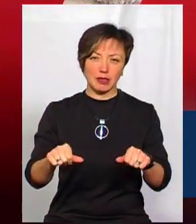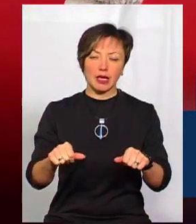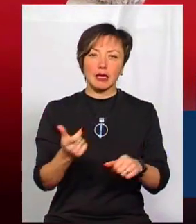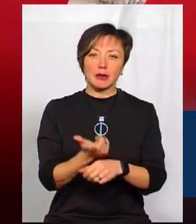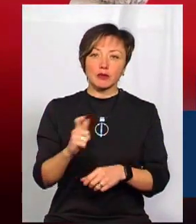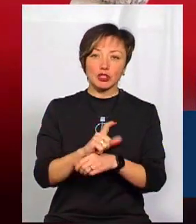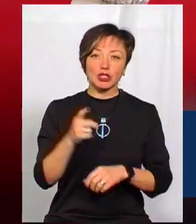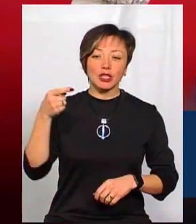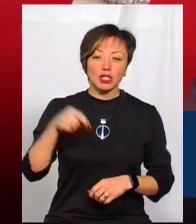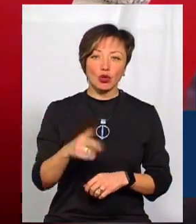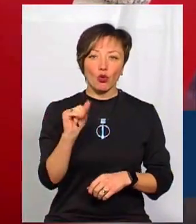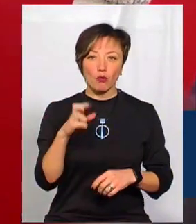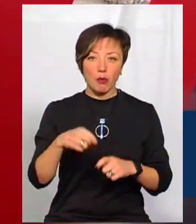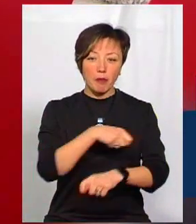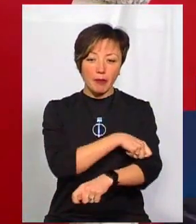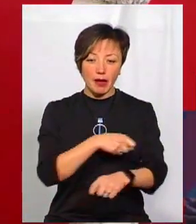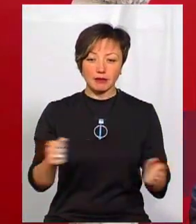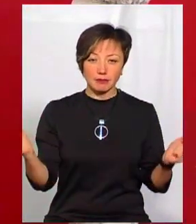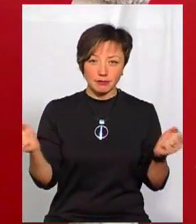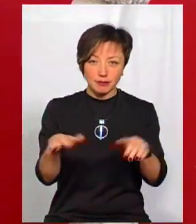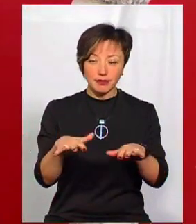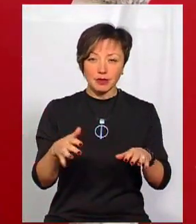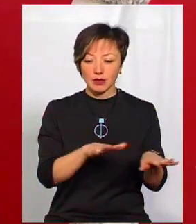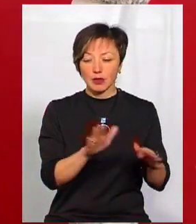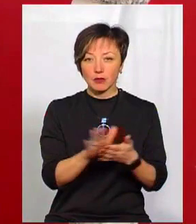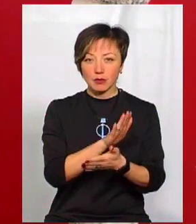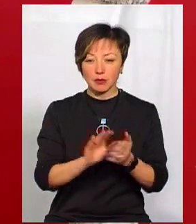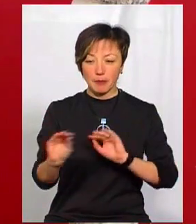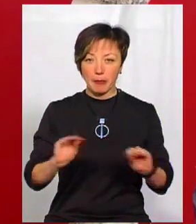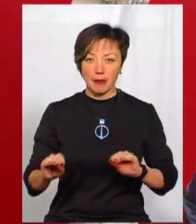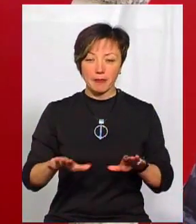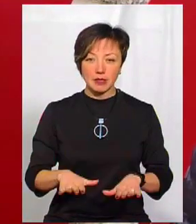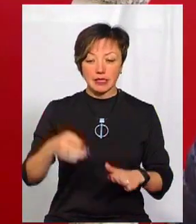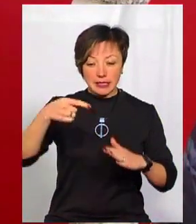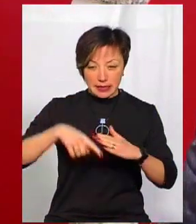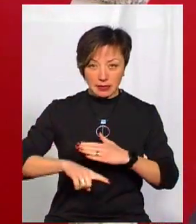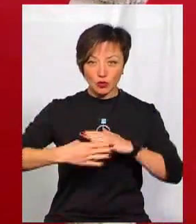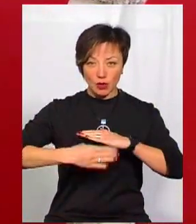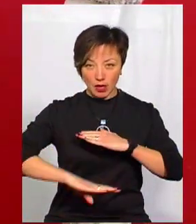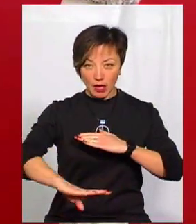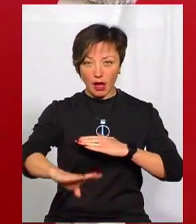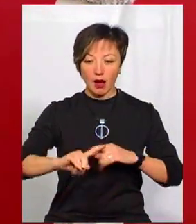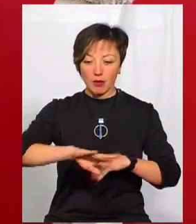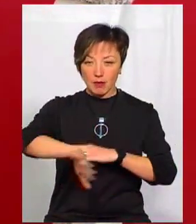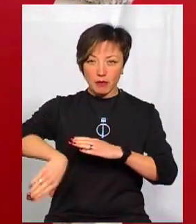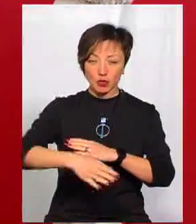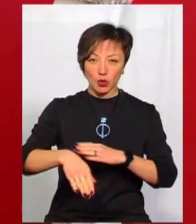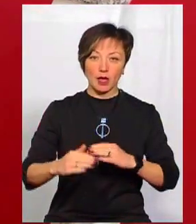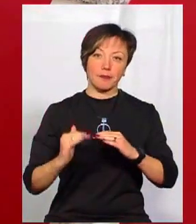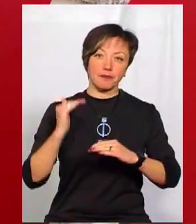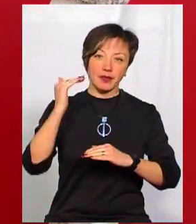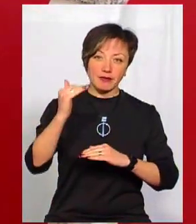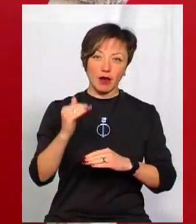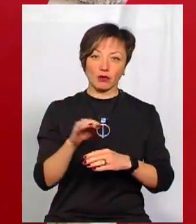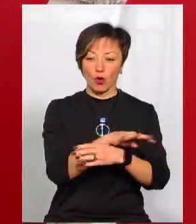Більше тисячі кубометрів насипано для того, щоб привести це місто до ладу. Знизу знаходиться сам яр, він наче безодня. Зверху ввели